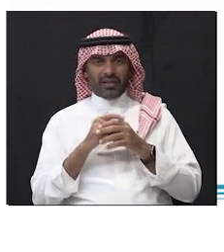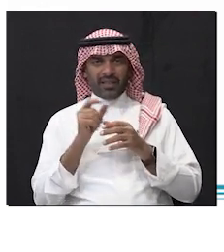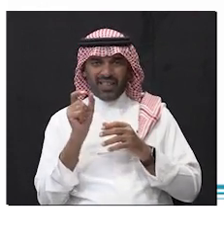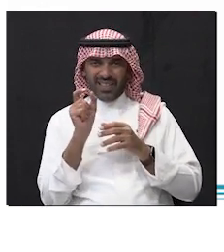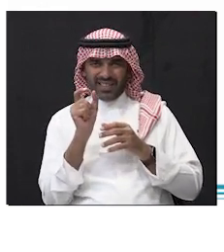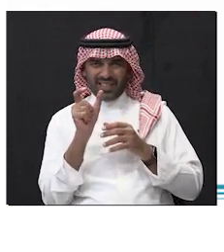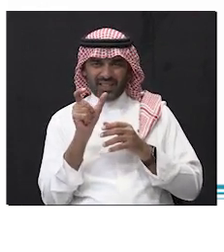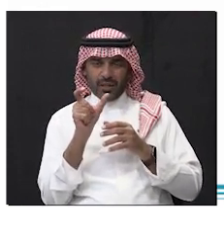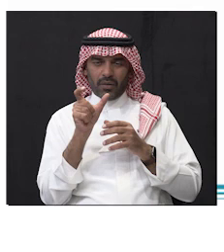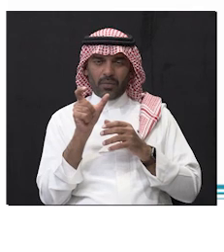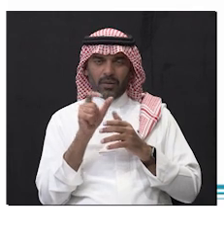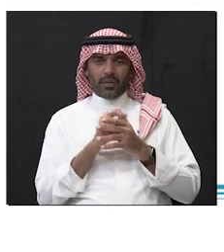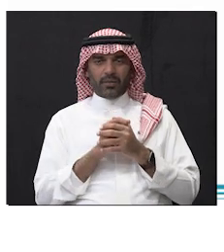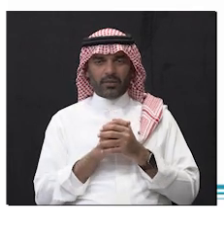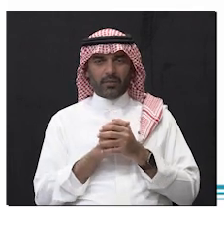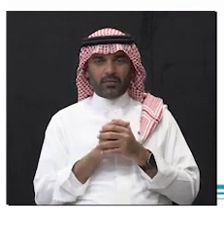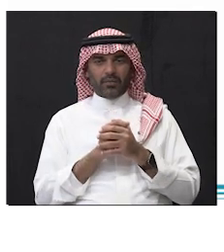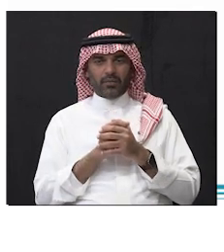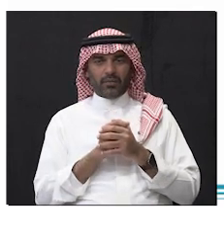الصغيرة تتحول إلى